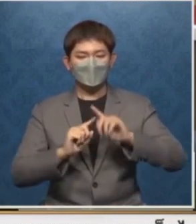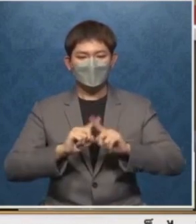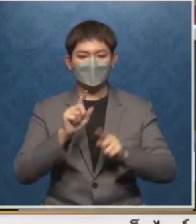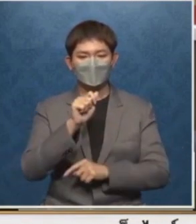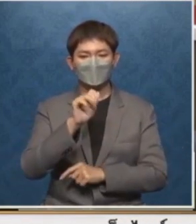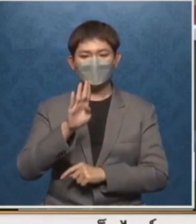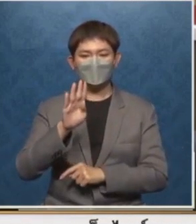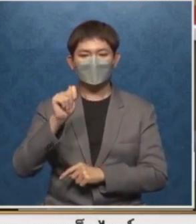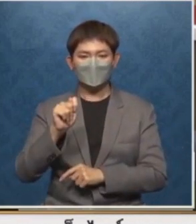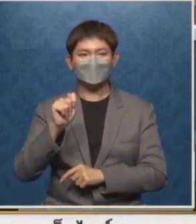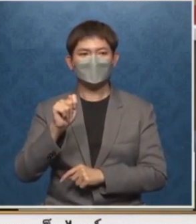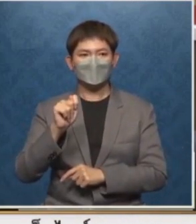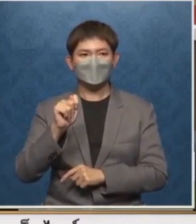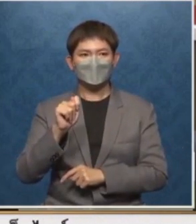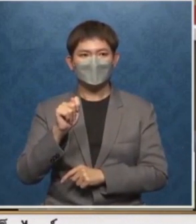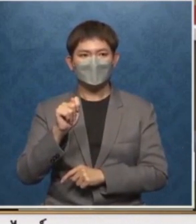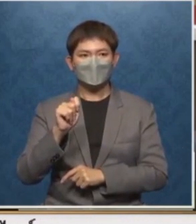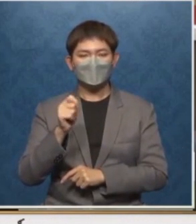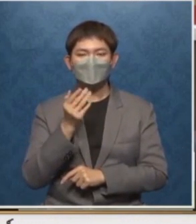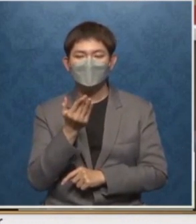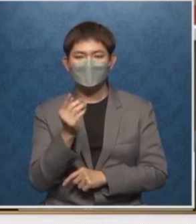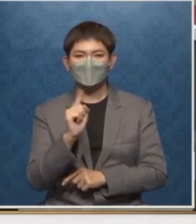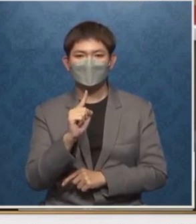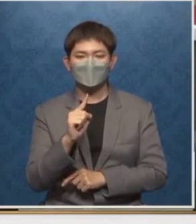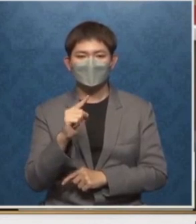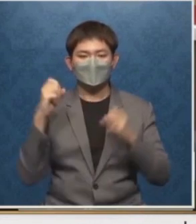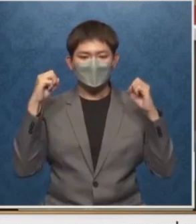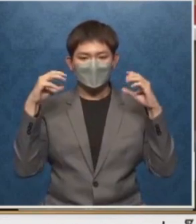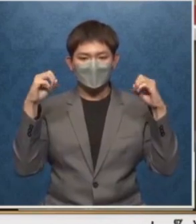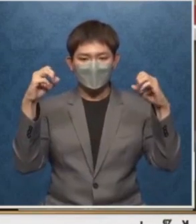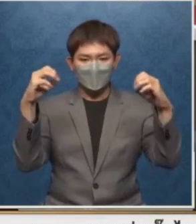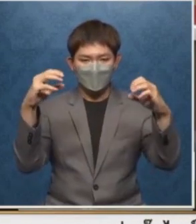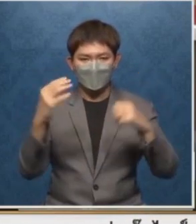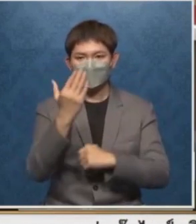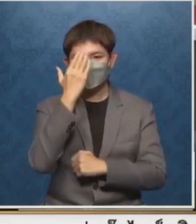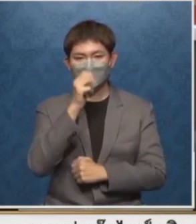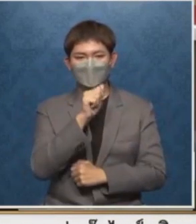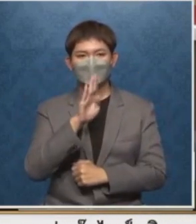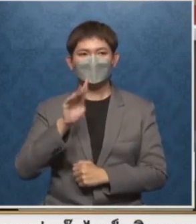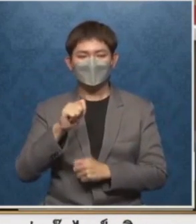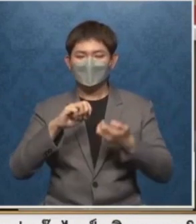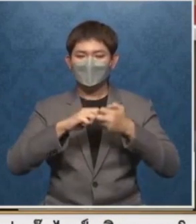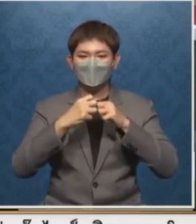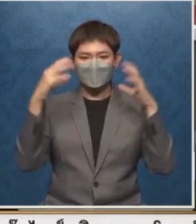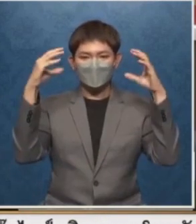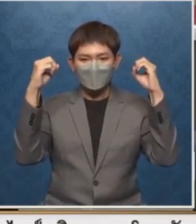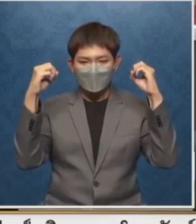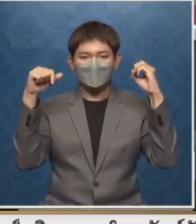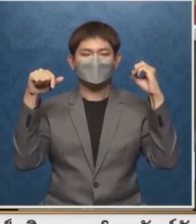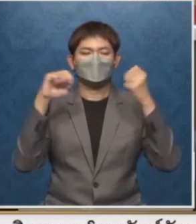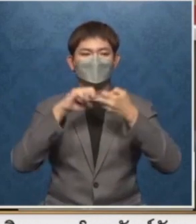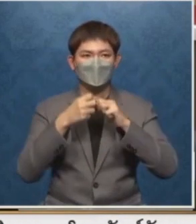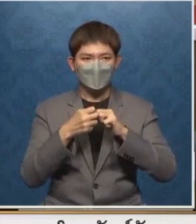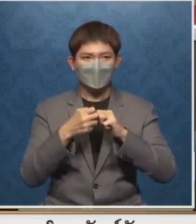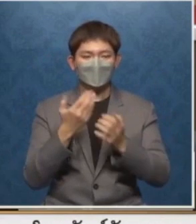ตำบลทุ่งเทิงก็ขอความอนุเคราะห์เรื่องไฟฟ้าส่องสว่างหน้าอบต.ซึ่งเสียหายแล้วก็บริเวณจุด